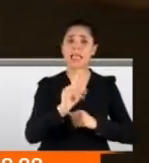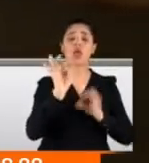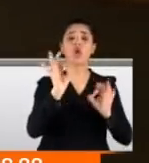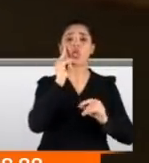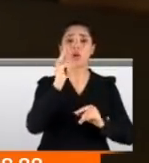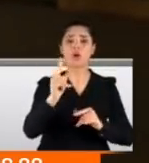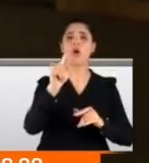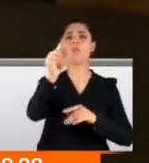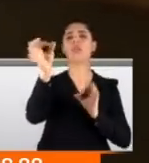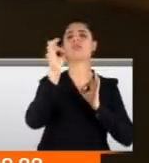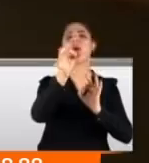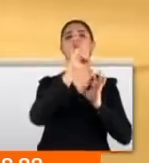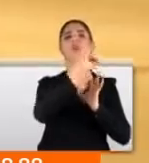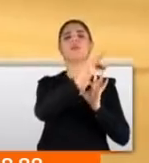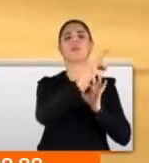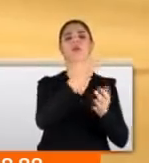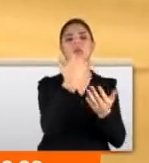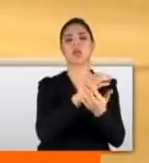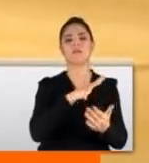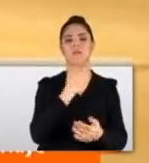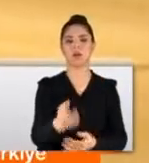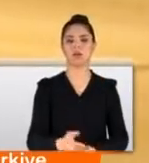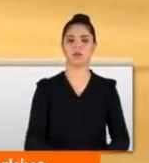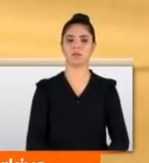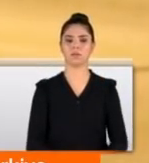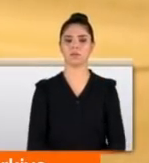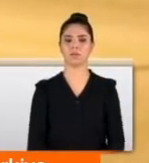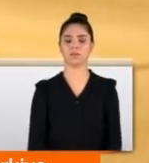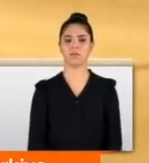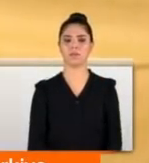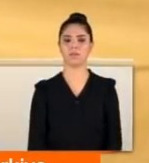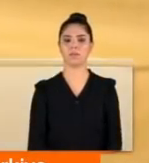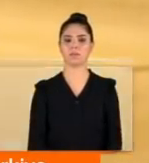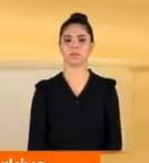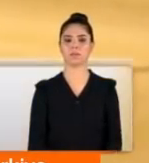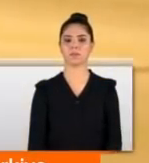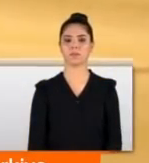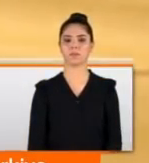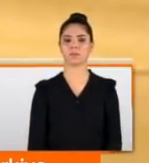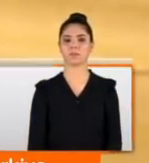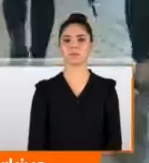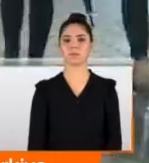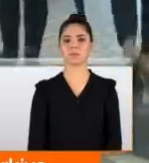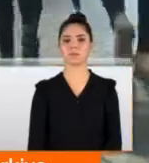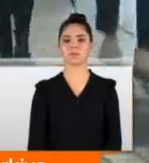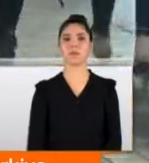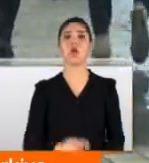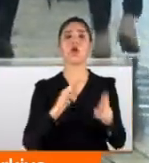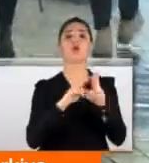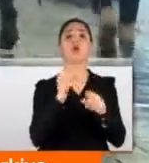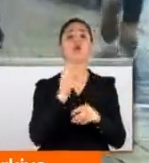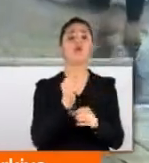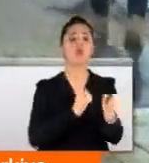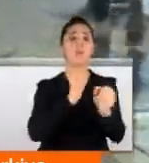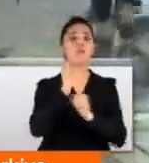o bildik diyaloglar kayda geçti. Hafta içinde aynen saat 9'a kadar biliyorduk ama 9'dan sonrayı bilmiyorduk. Koronavirüsle